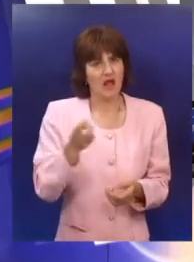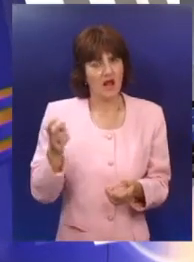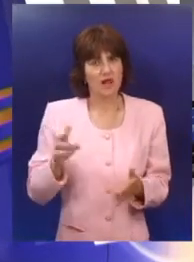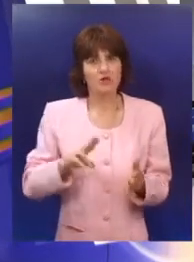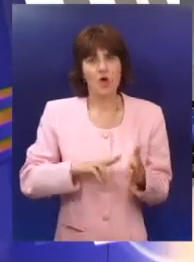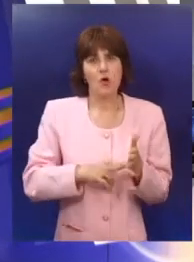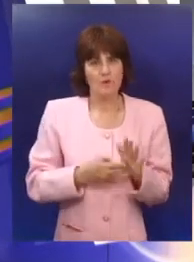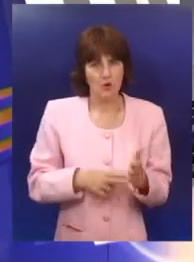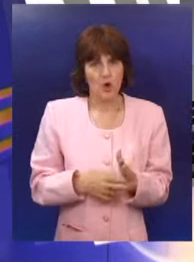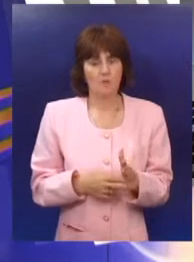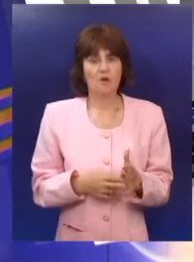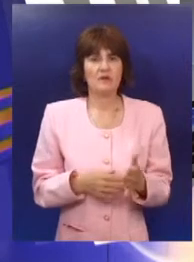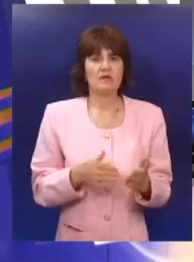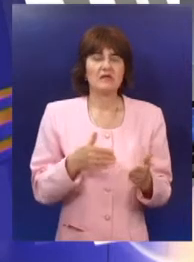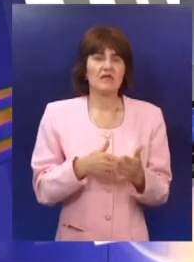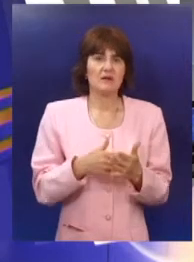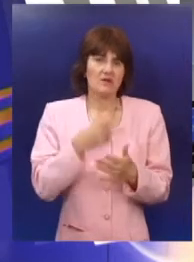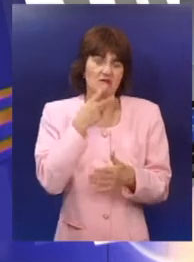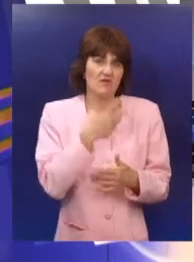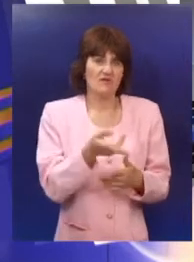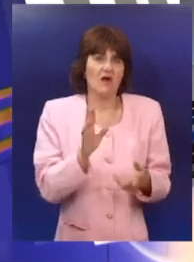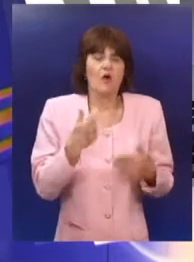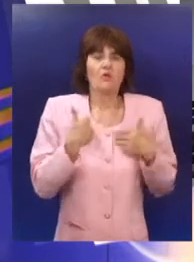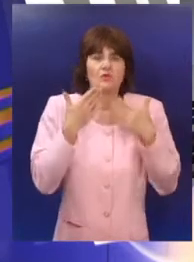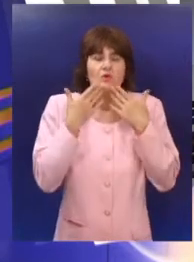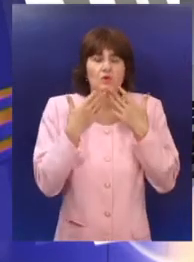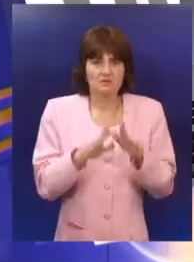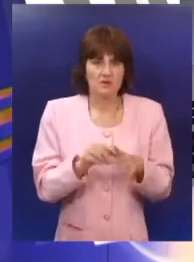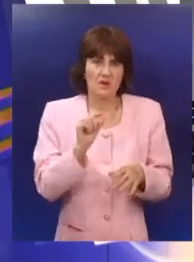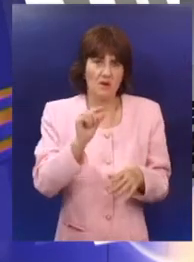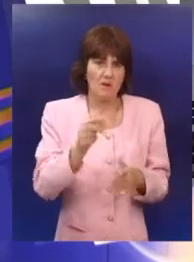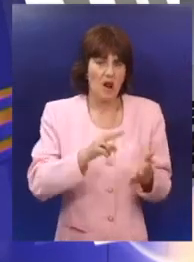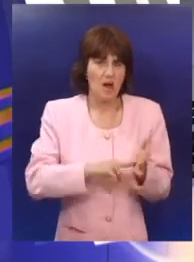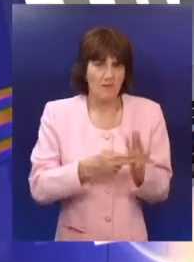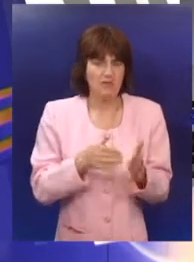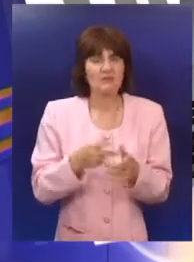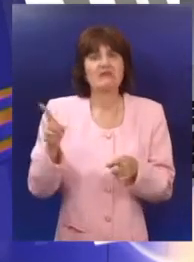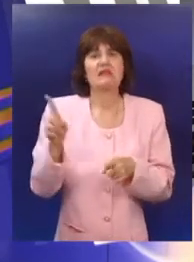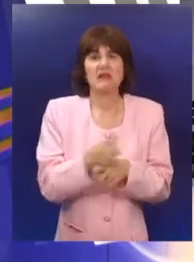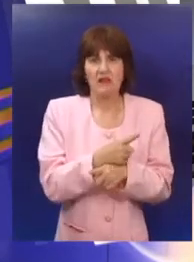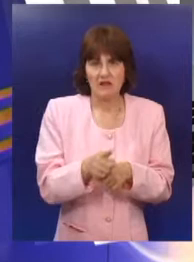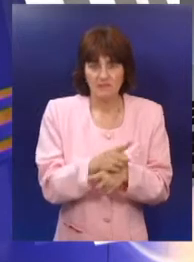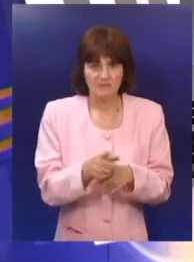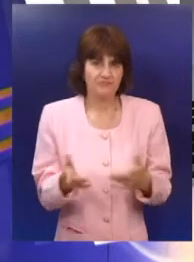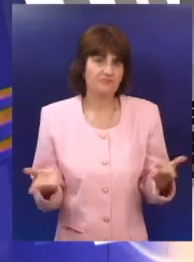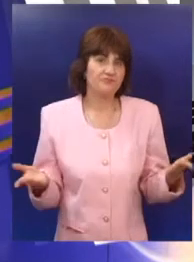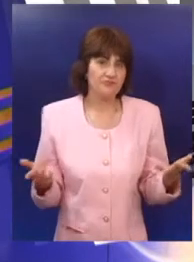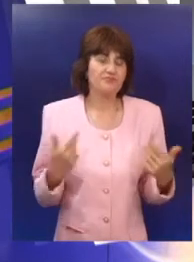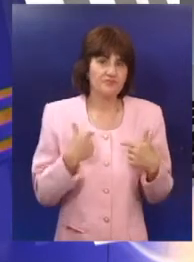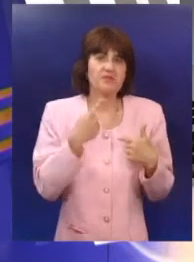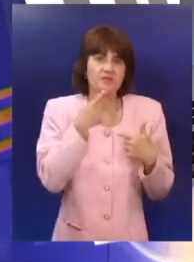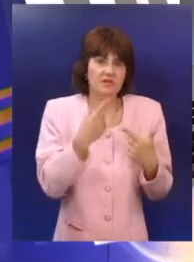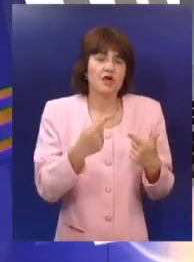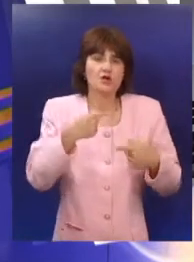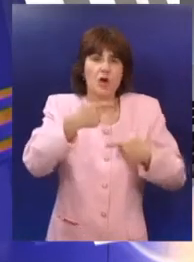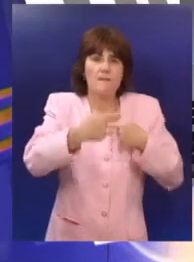rešenja problema, da se problemi dele na rešive i nerešive, da jako mali broj nerešivih problema negde menjaju dioptriju, tako da kažem, i to je